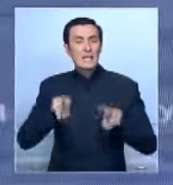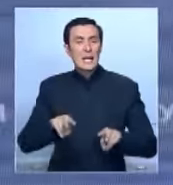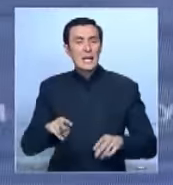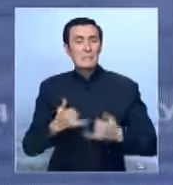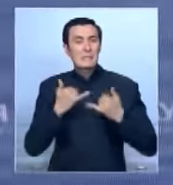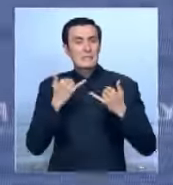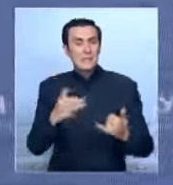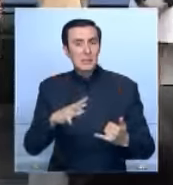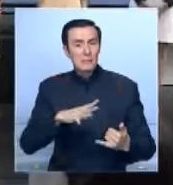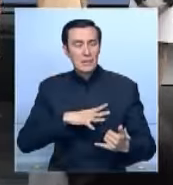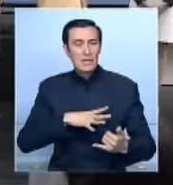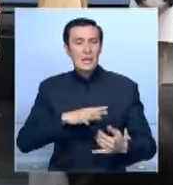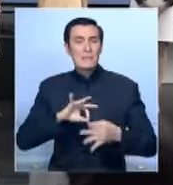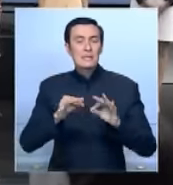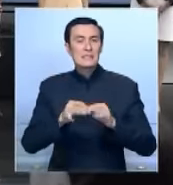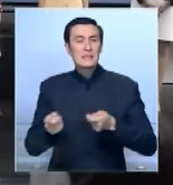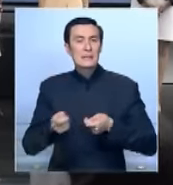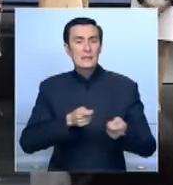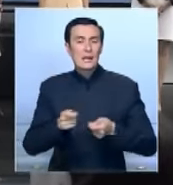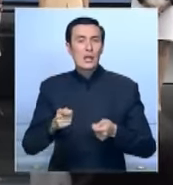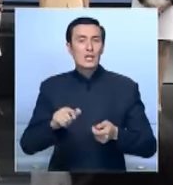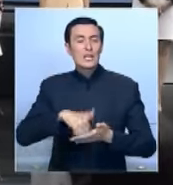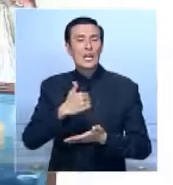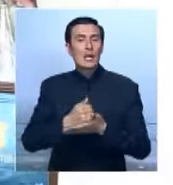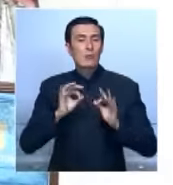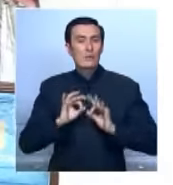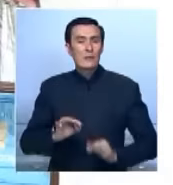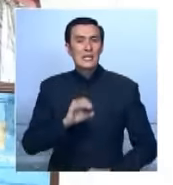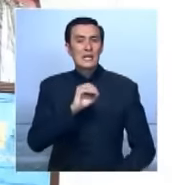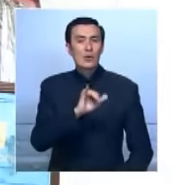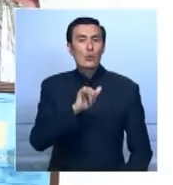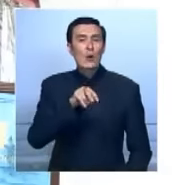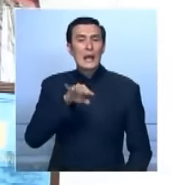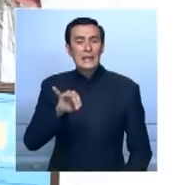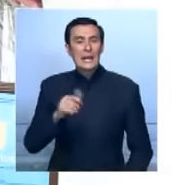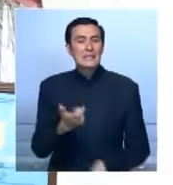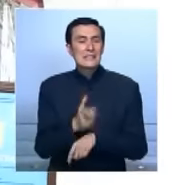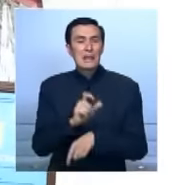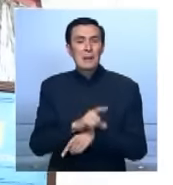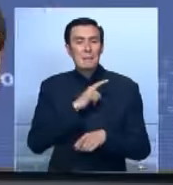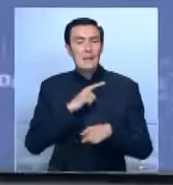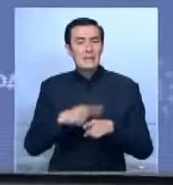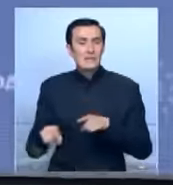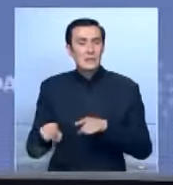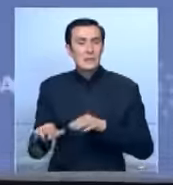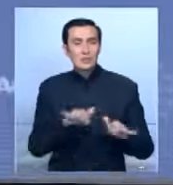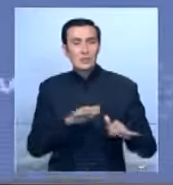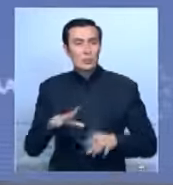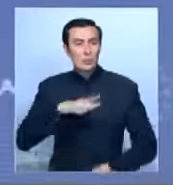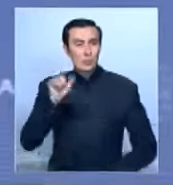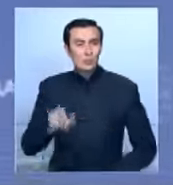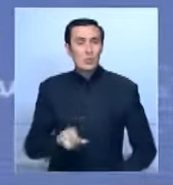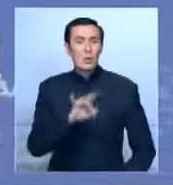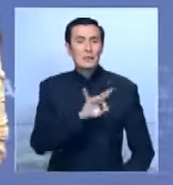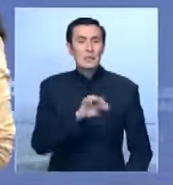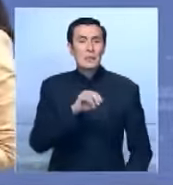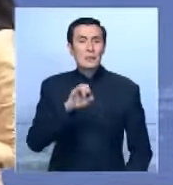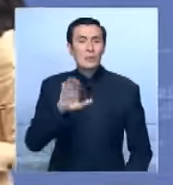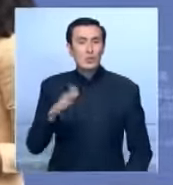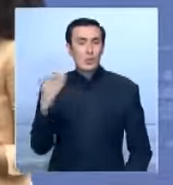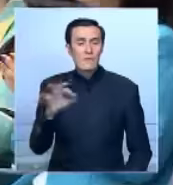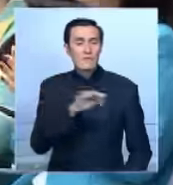признание» стал пресс-секретарь Генпрокуратуры Ернур Уали. А самым оперативным сотрудником признали Руслана